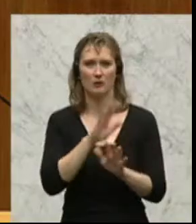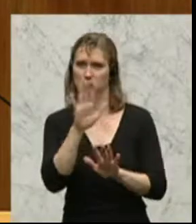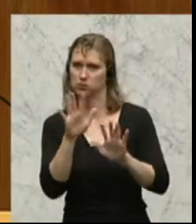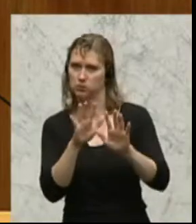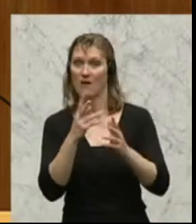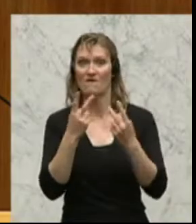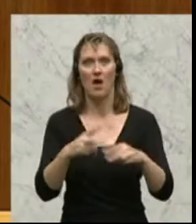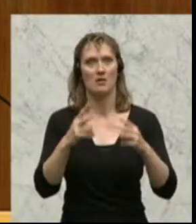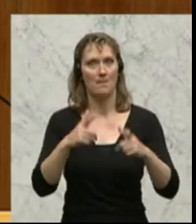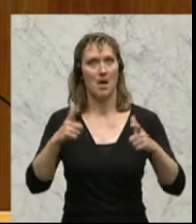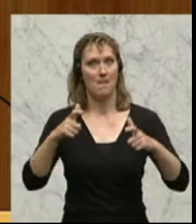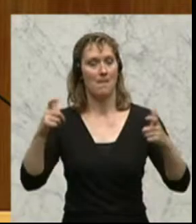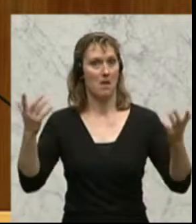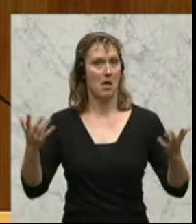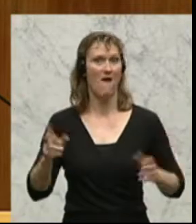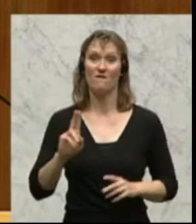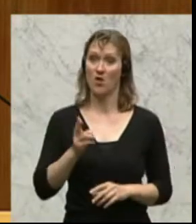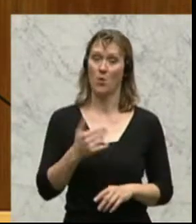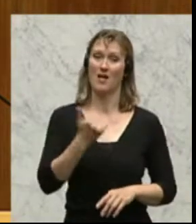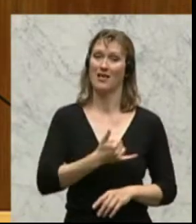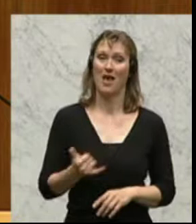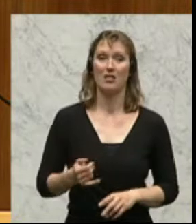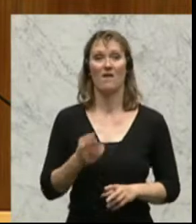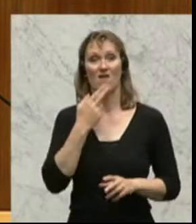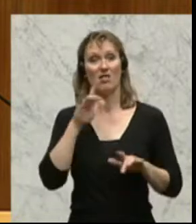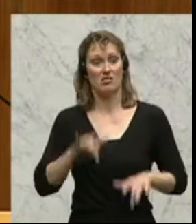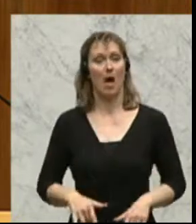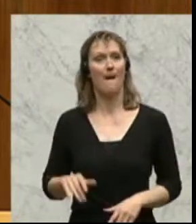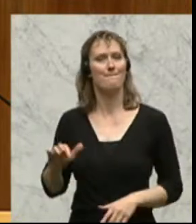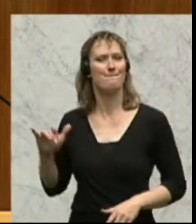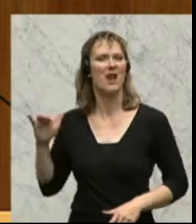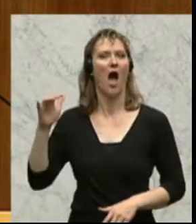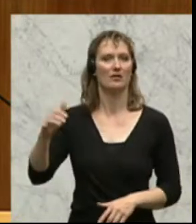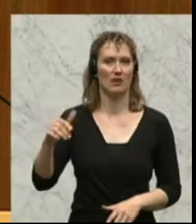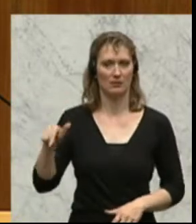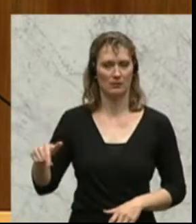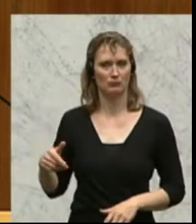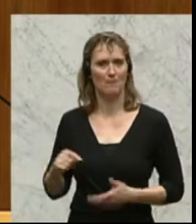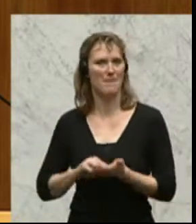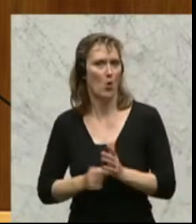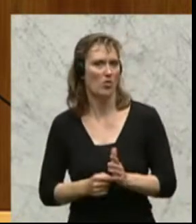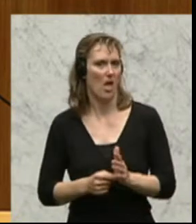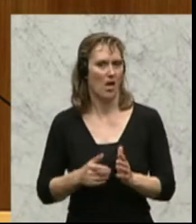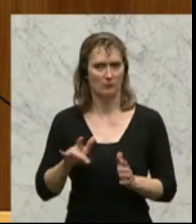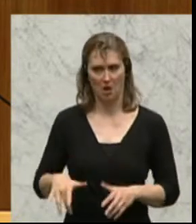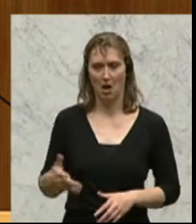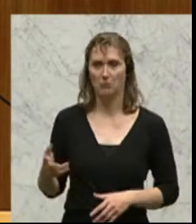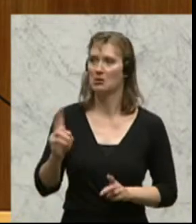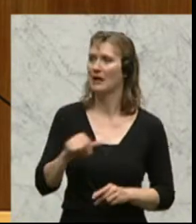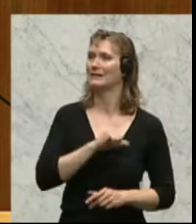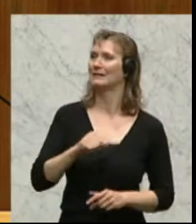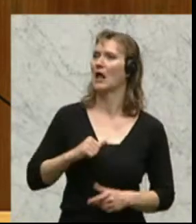Denn jeder potenzielle Millionär soll sich dann in Zukunft nach Vorstellungen der SPÖ selbst deklarieren, was er wert